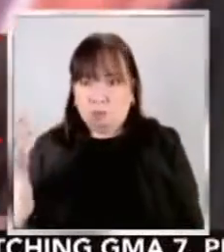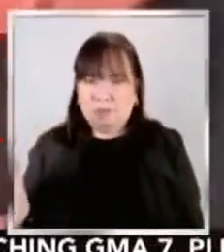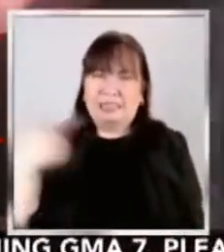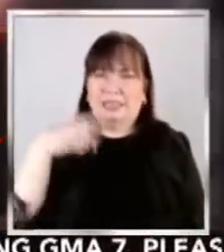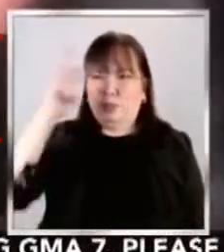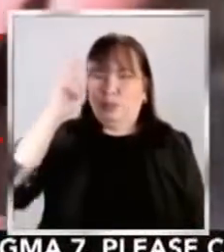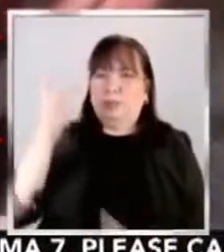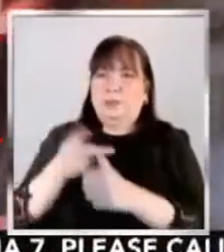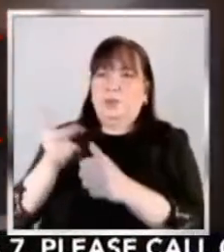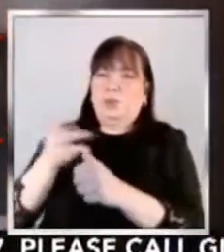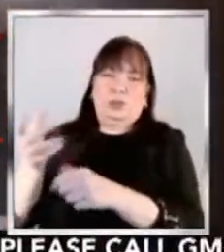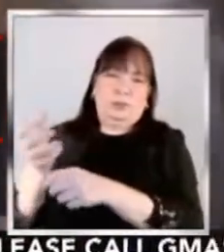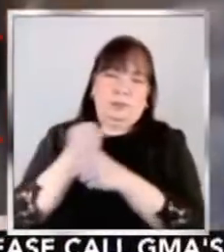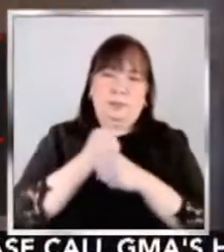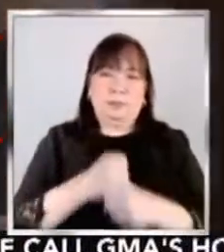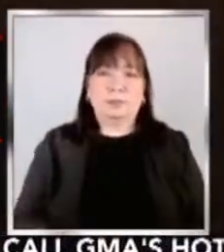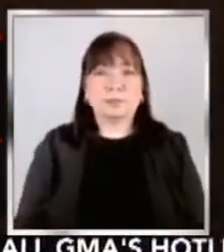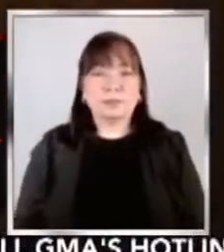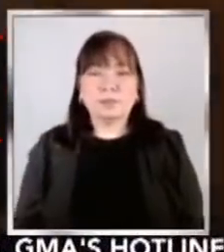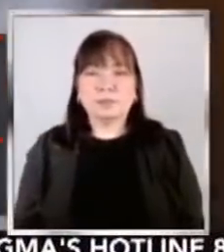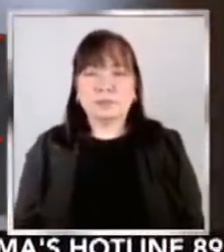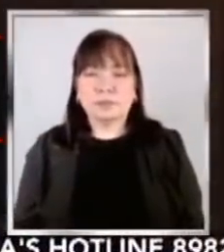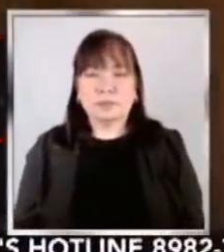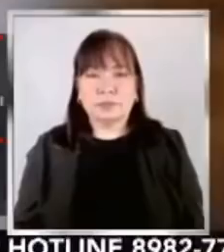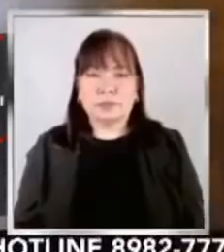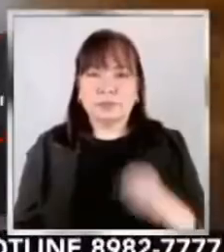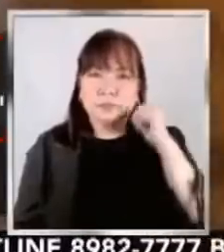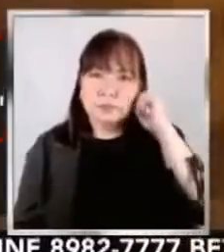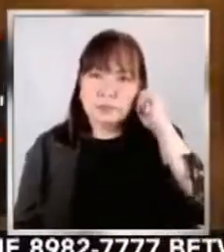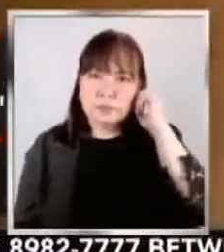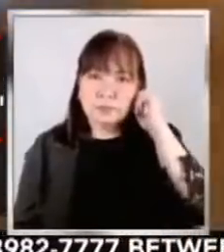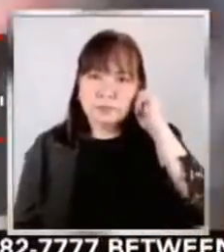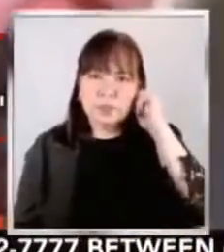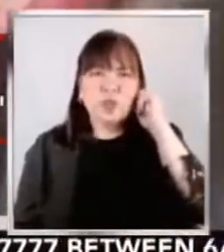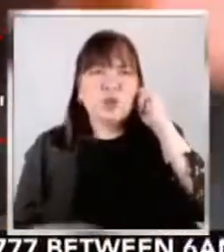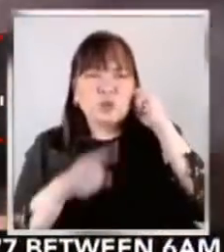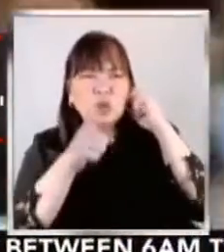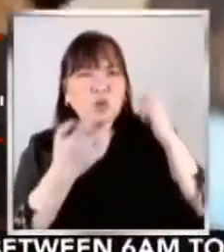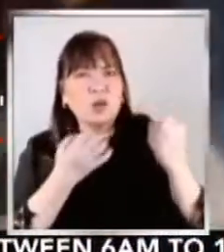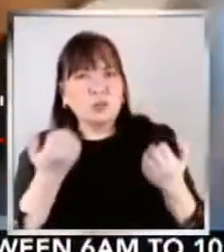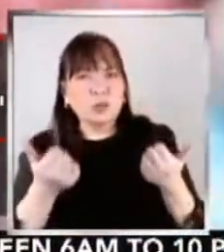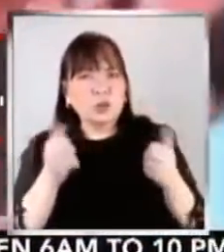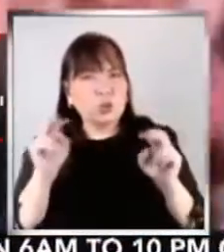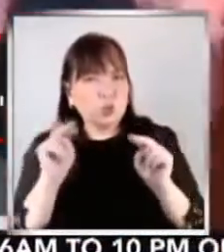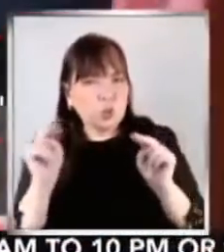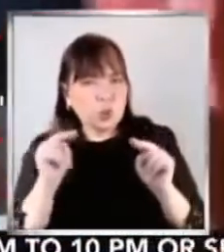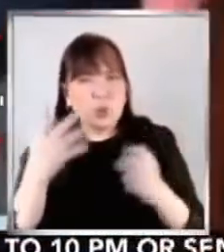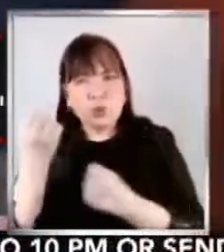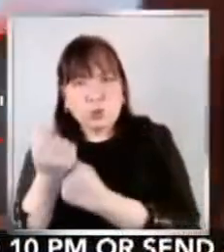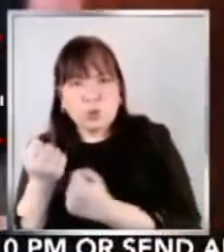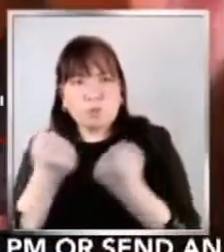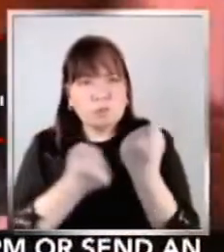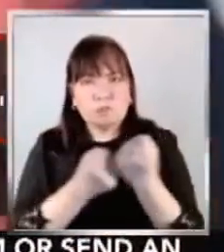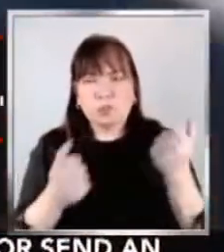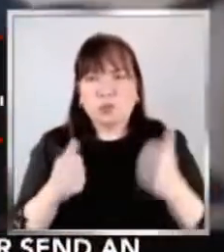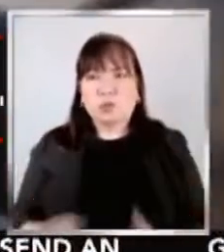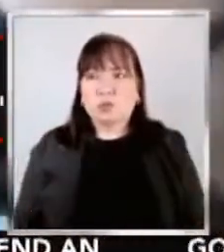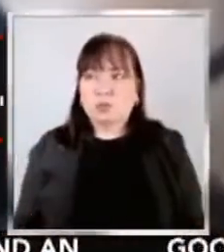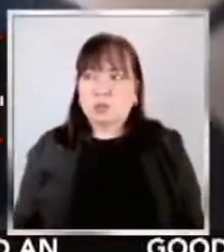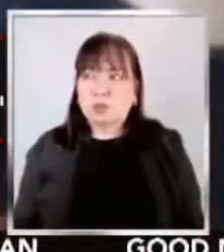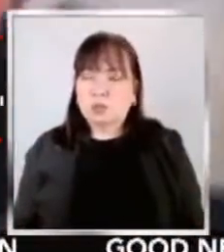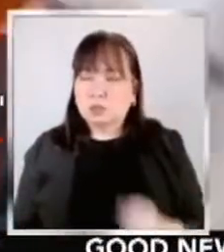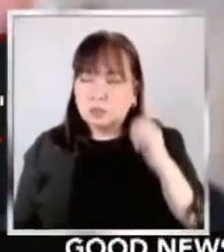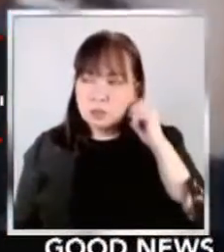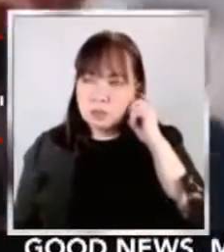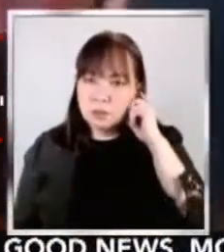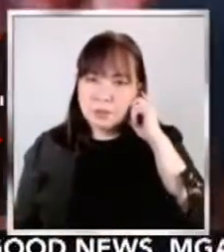now. So understand natin, neutral ba tayo? I don't think there's a need to take a stand. It is, we